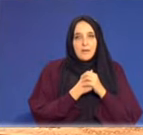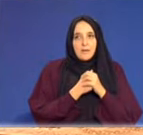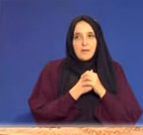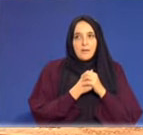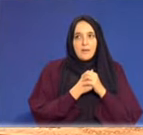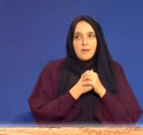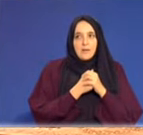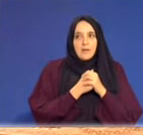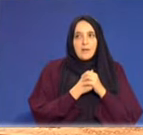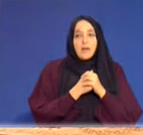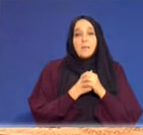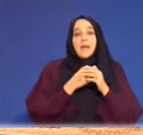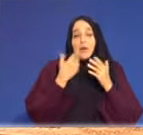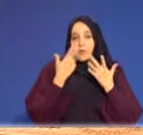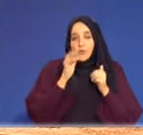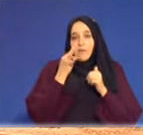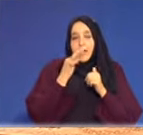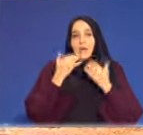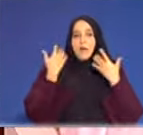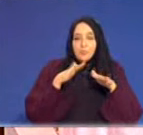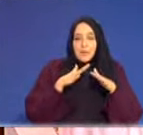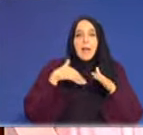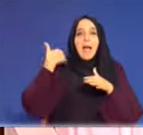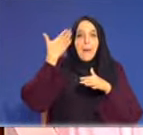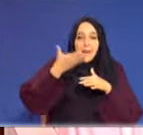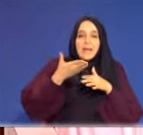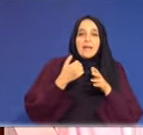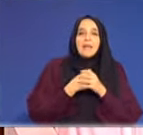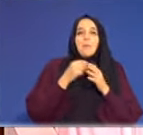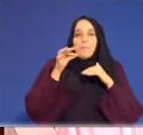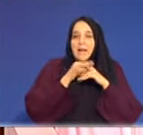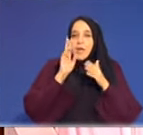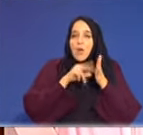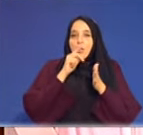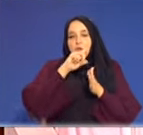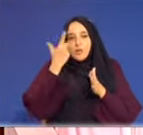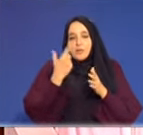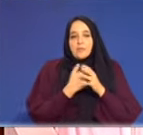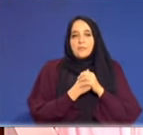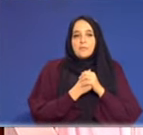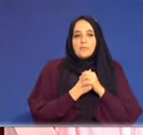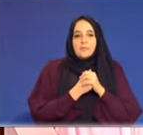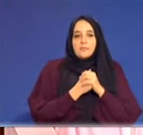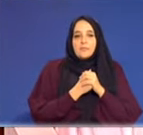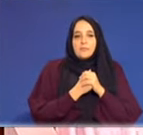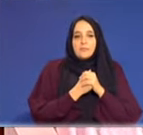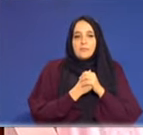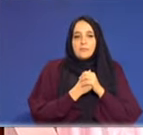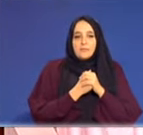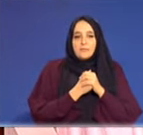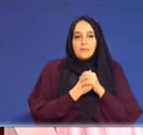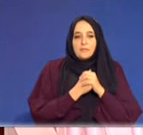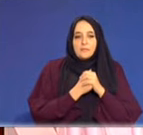خلاص إلى حد الآن فهمناها. كيما تخوك هي عاودت زوجت بواحد اخر. ايه تسمى هي